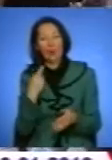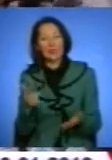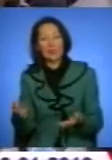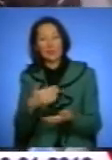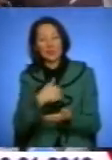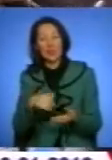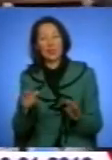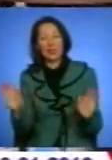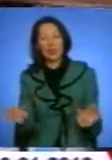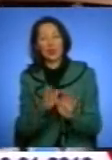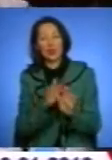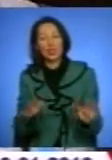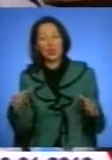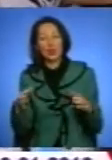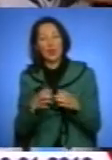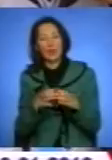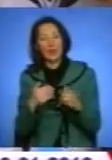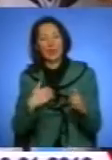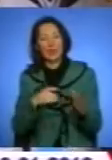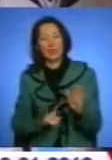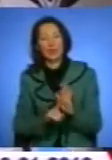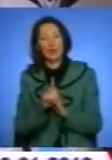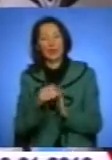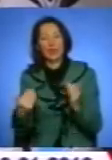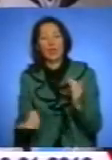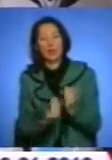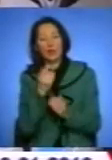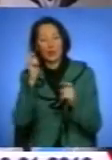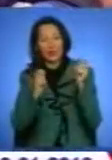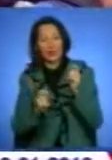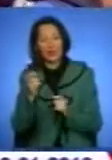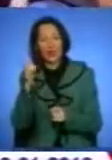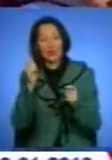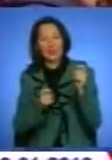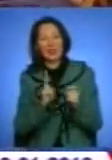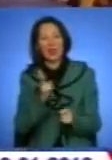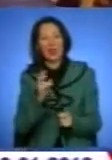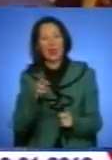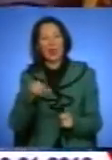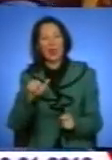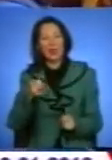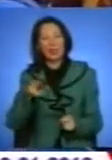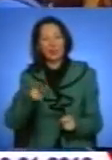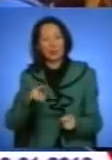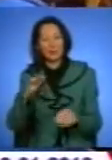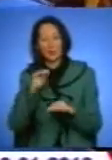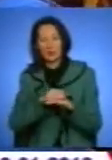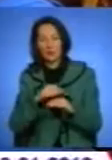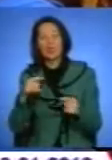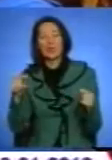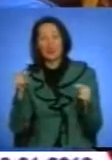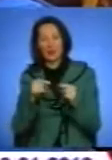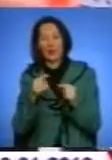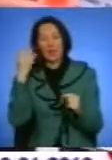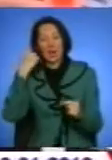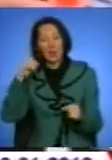ми започаткували новий фестиваль, фестиваль куті. Факт встановлення рекорду зафіксувала представник